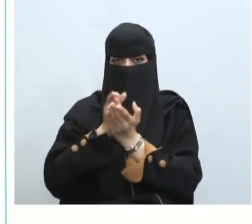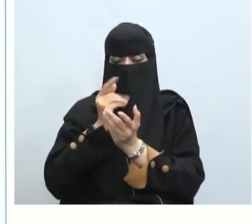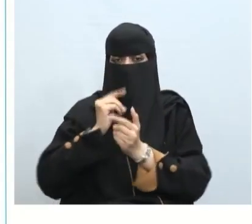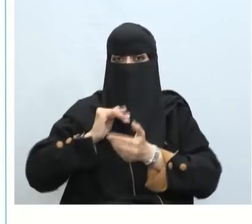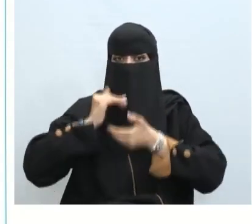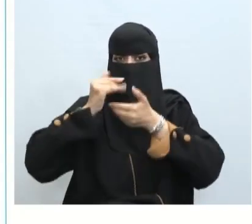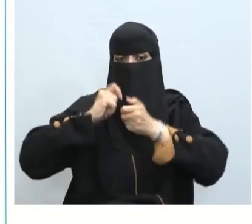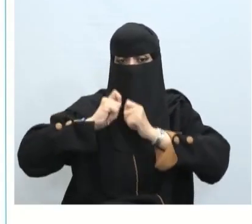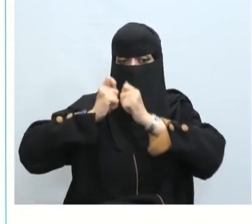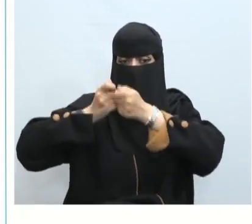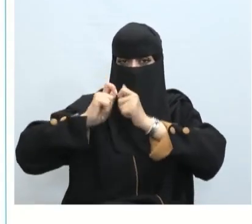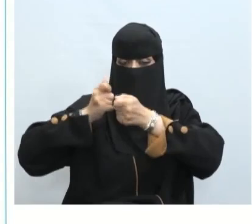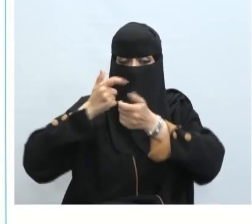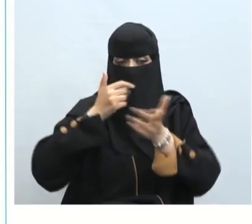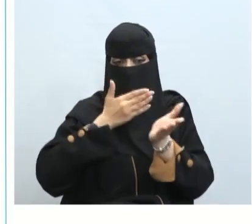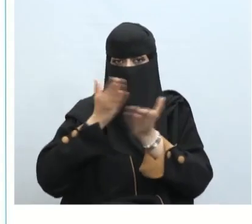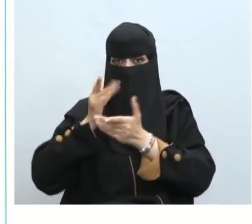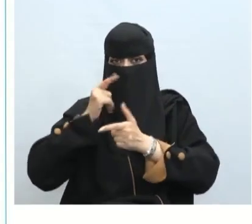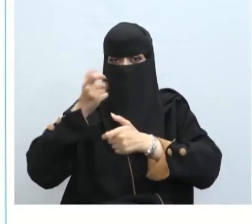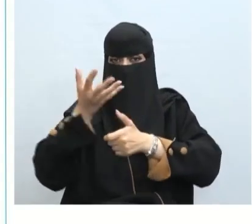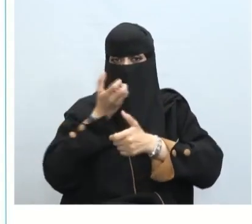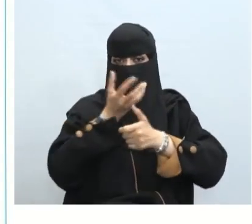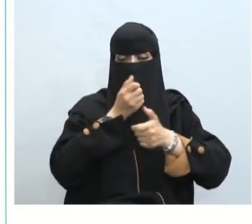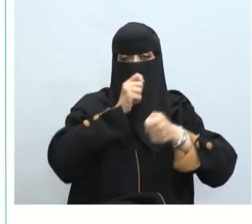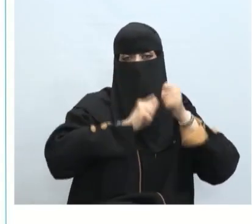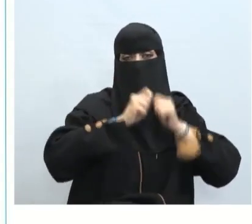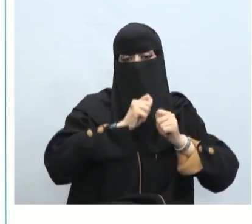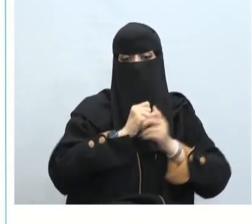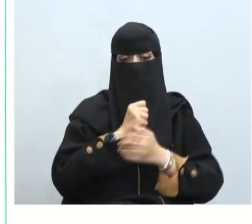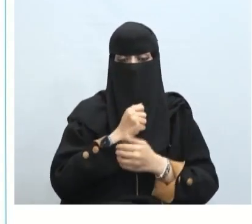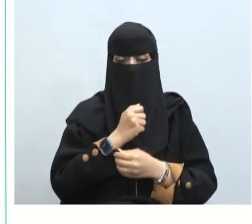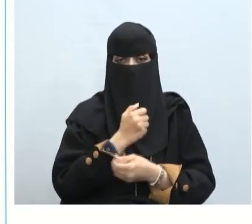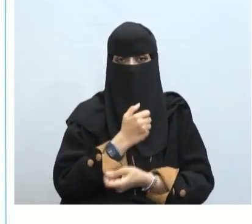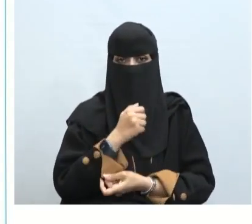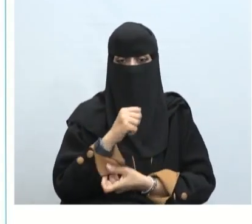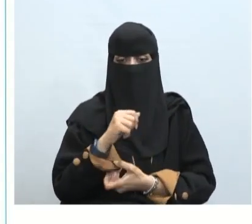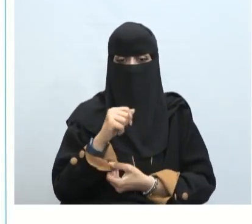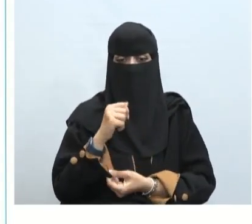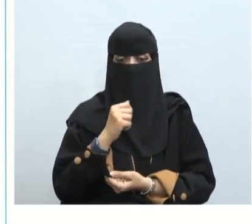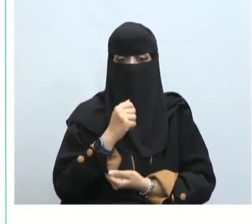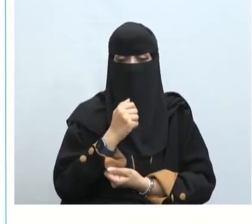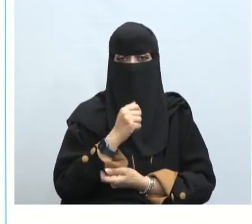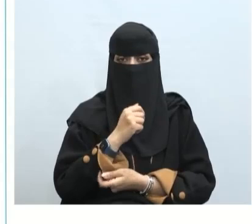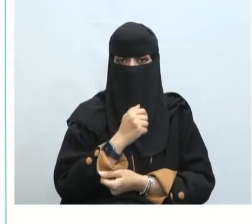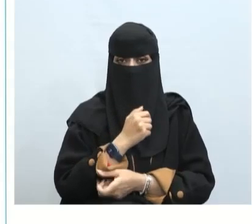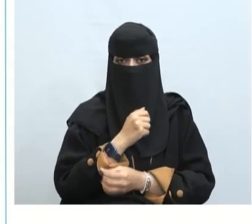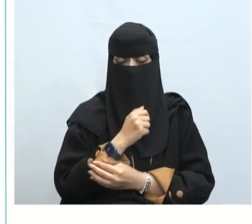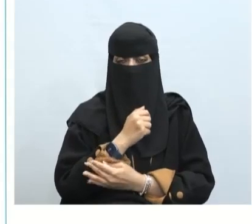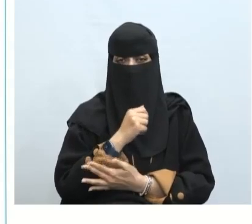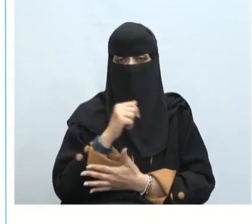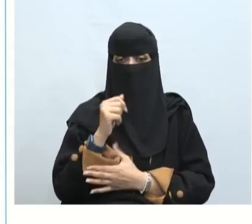لافراد المجتمع في مجال الانتاج والخدمات والاستهلاك في مجال